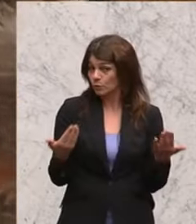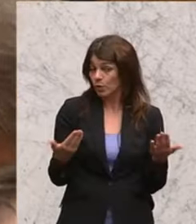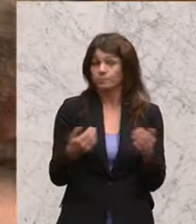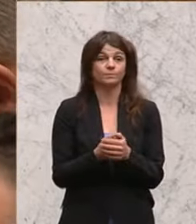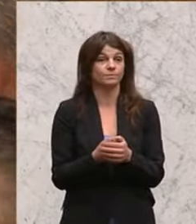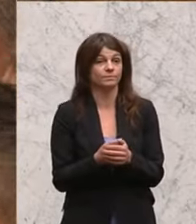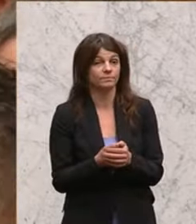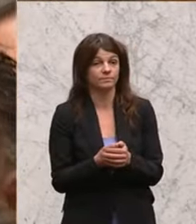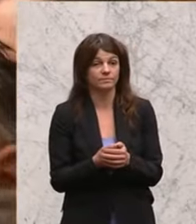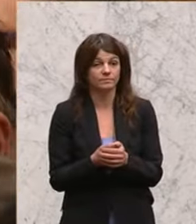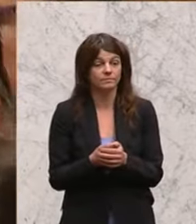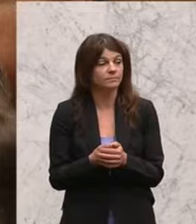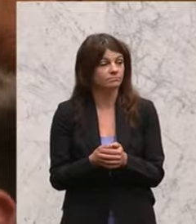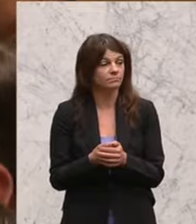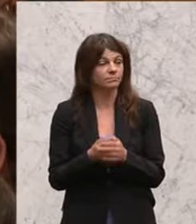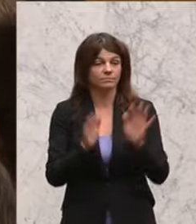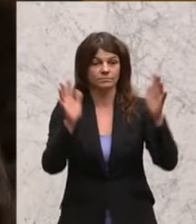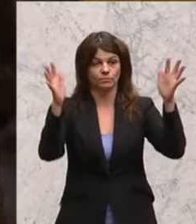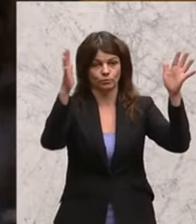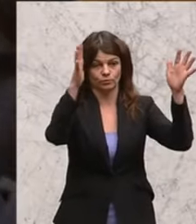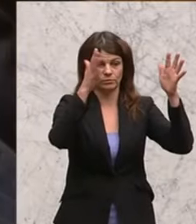Sinne...